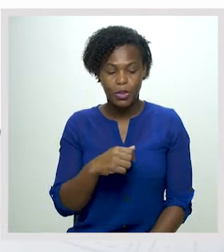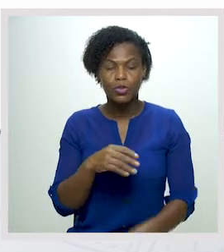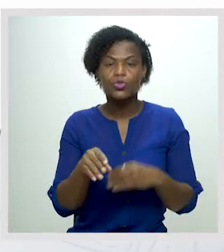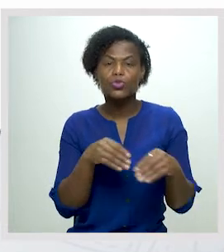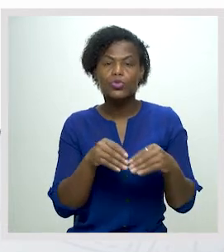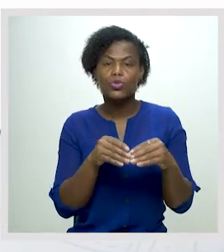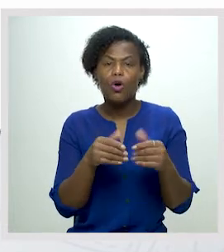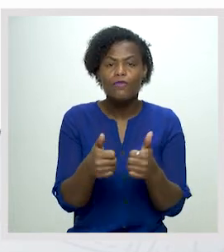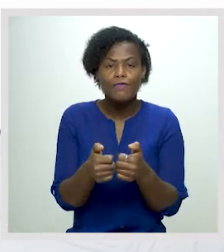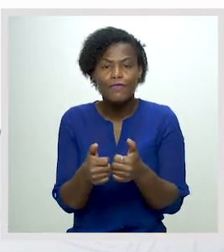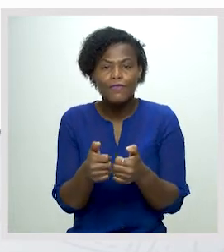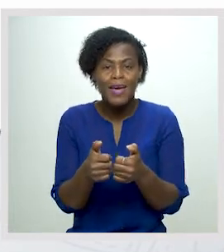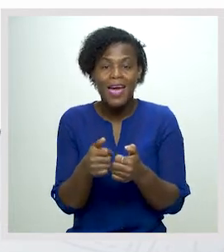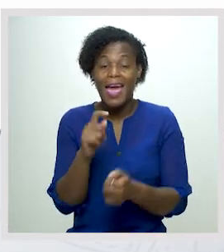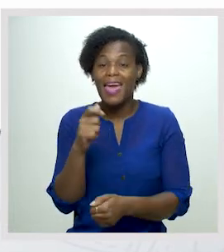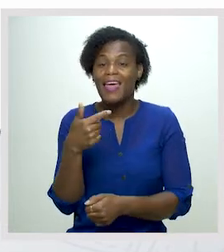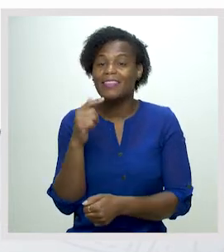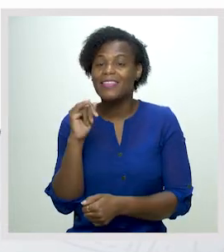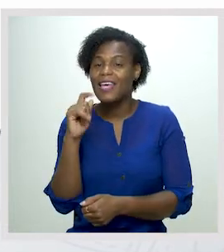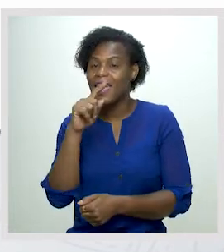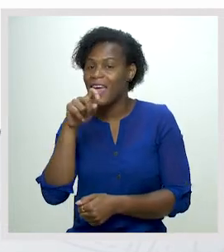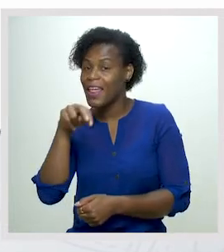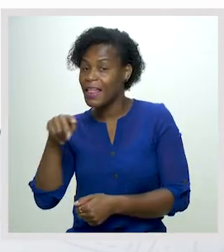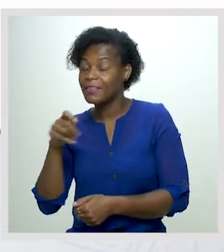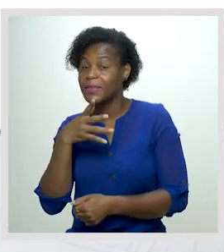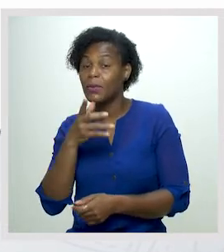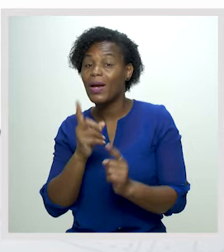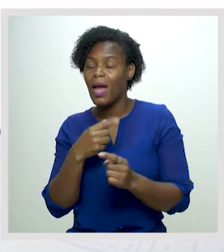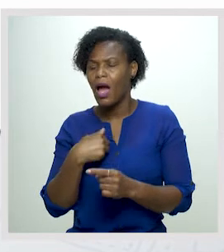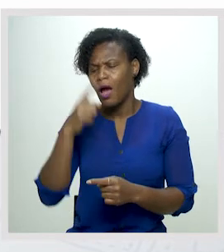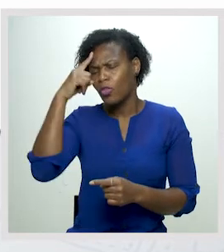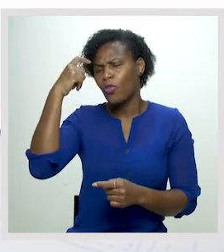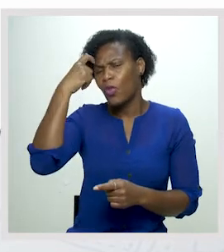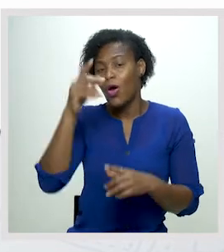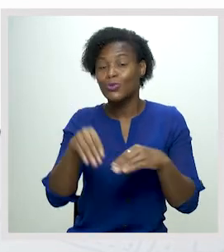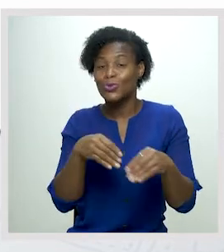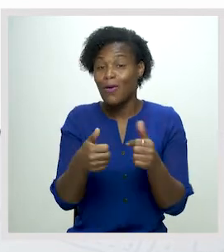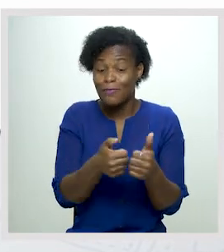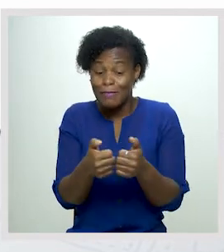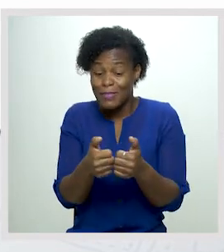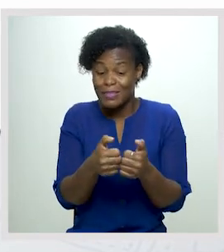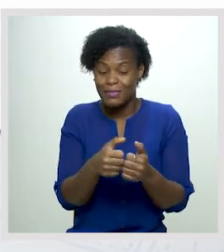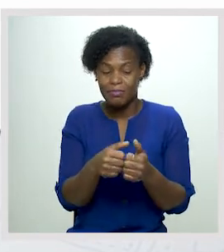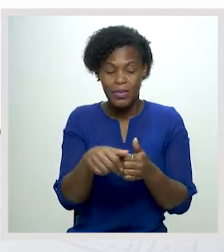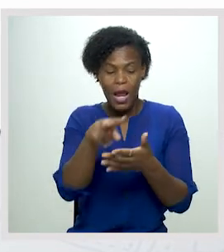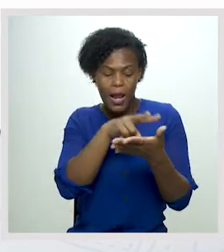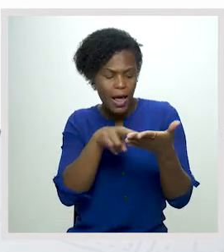vidéo. C'est Étienne qui dit. Il dit quoi? J'adore les jeux vidéo.